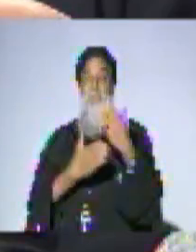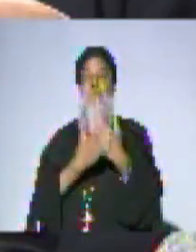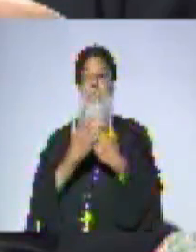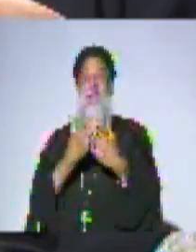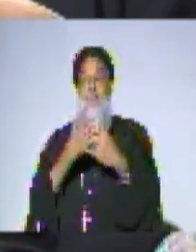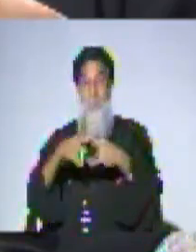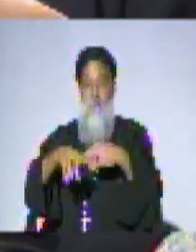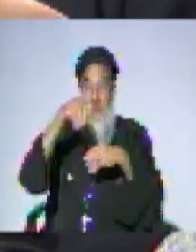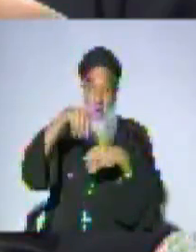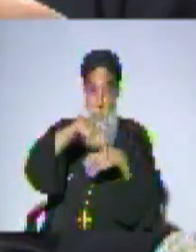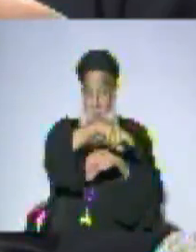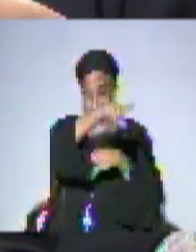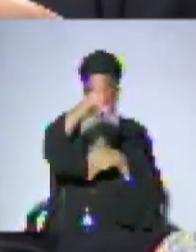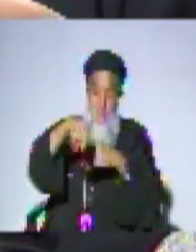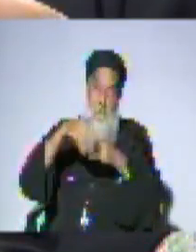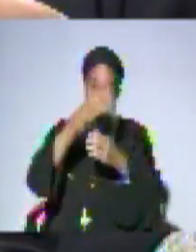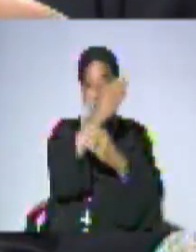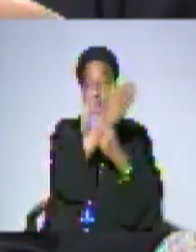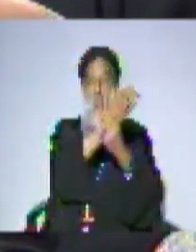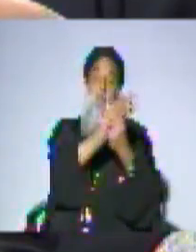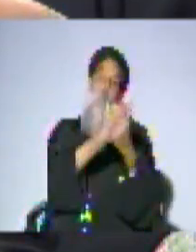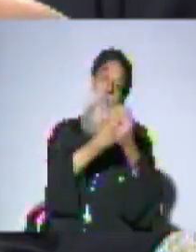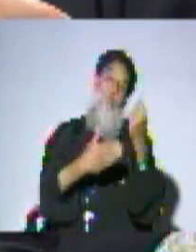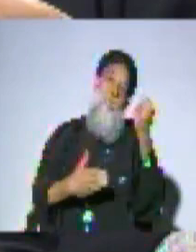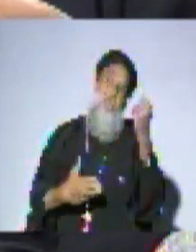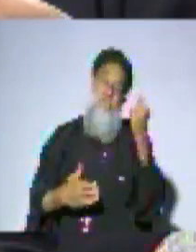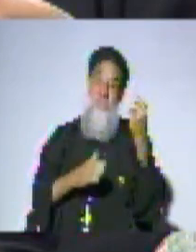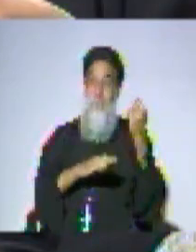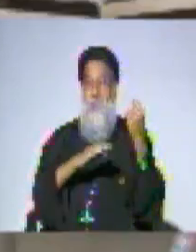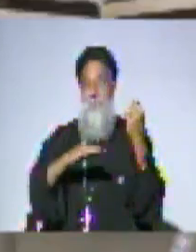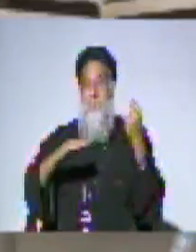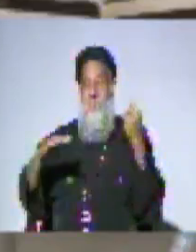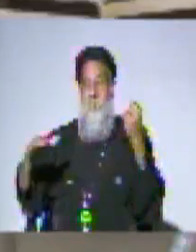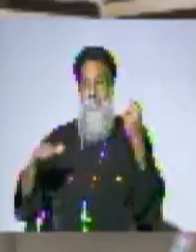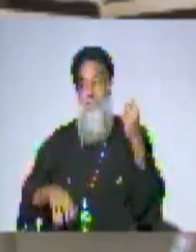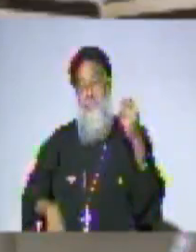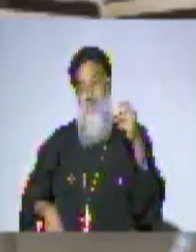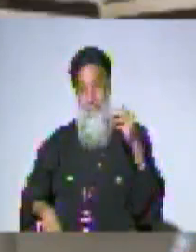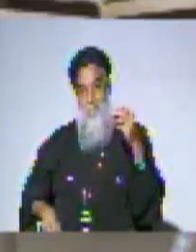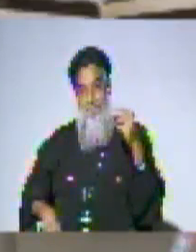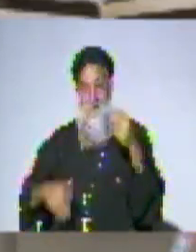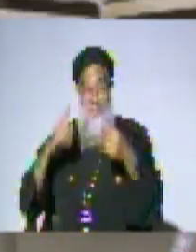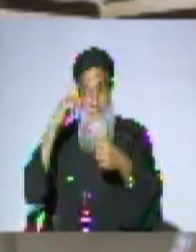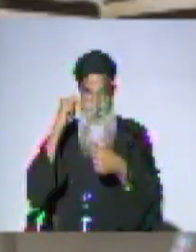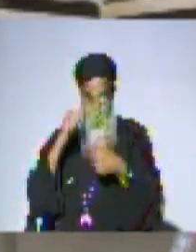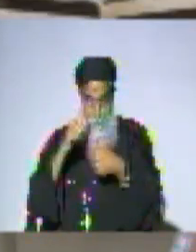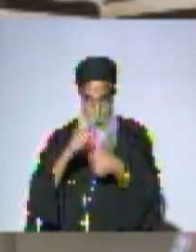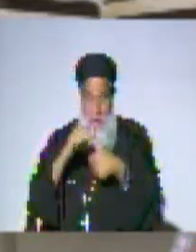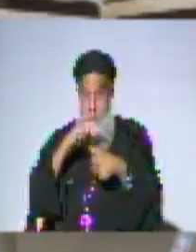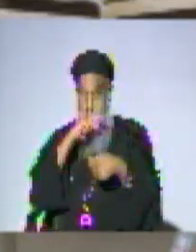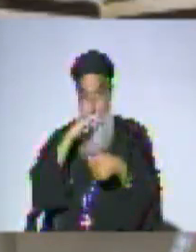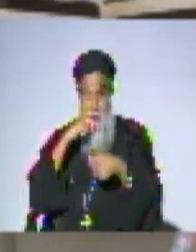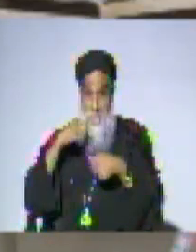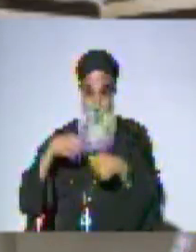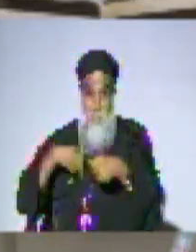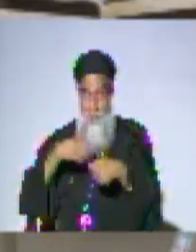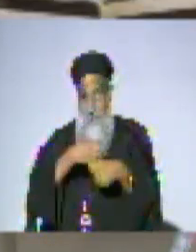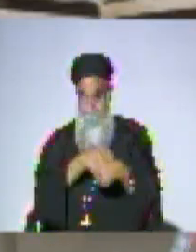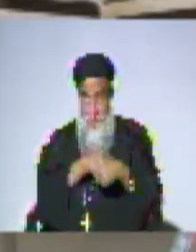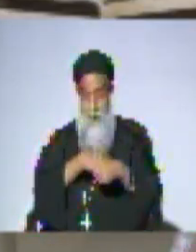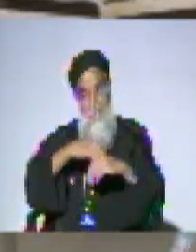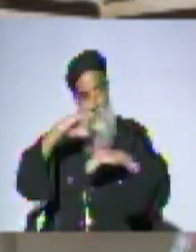تخلص بولادة البنين. يعني بيذكر المرأة بالعقوبة اللي